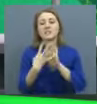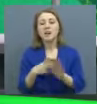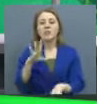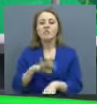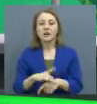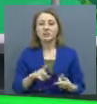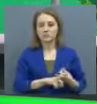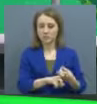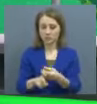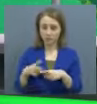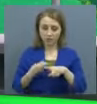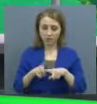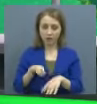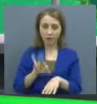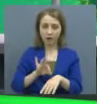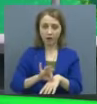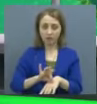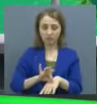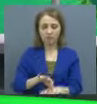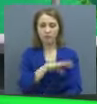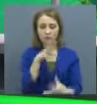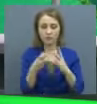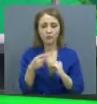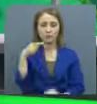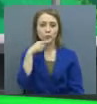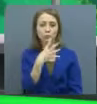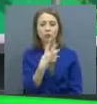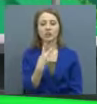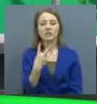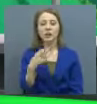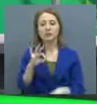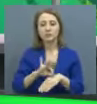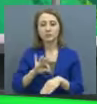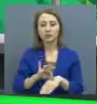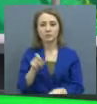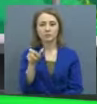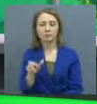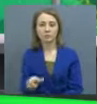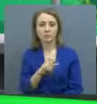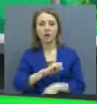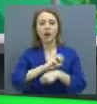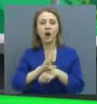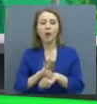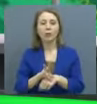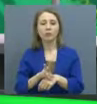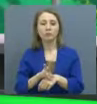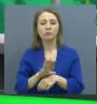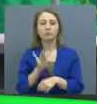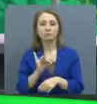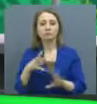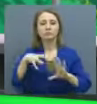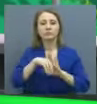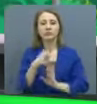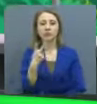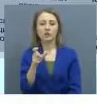заражения к вид 19 и того в регионе зарегистрировано сорок два случая заболевания коронавирусной инфекцией в том числе два